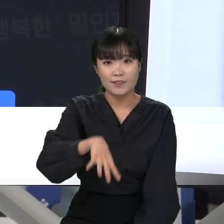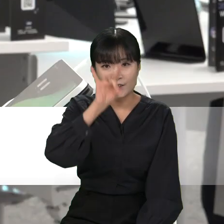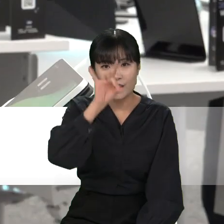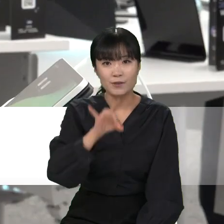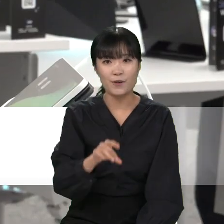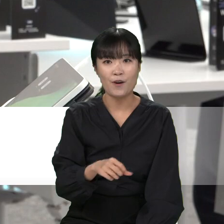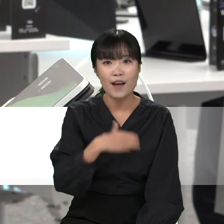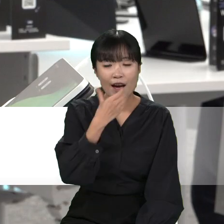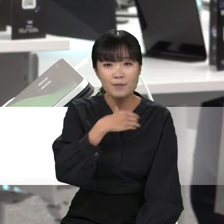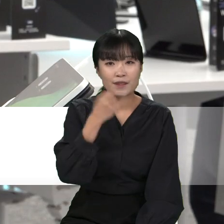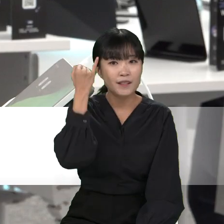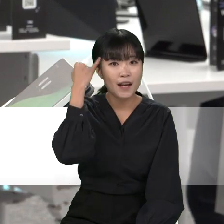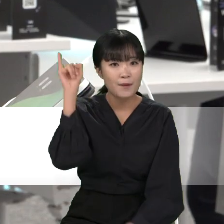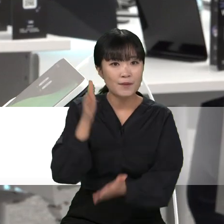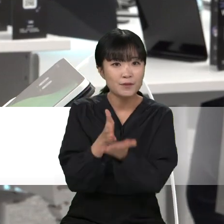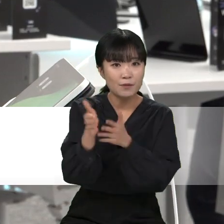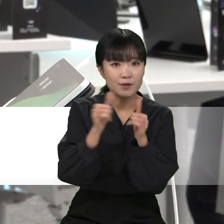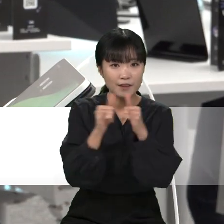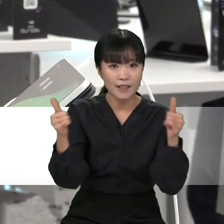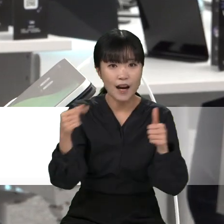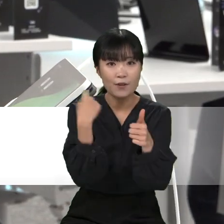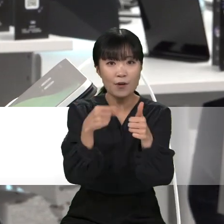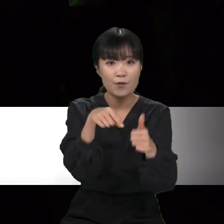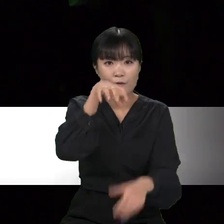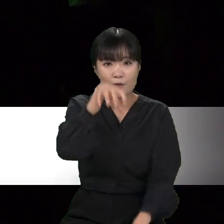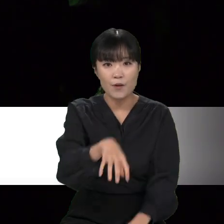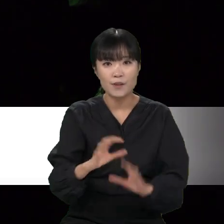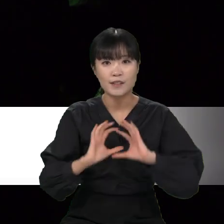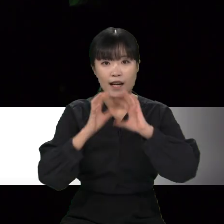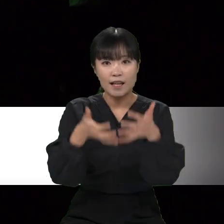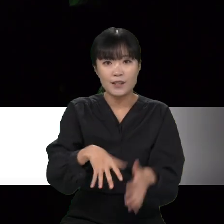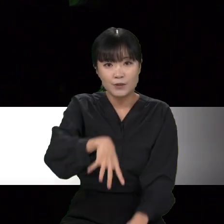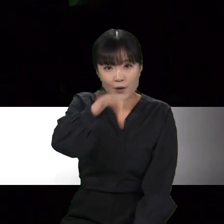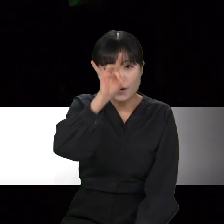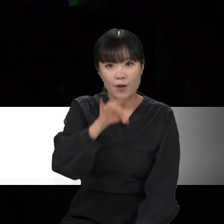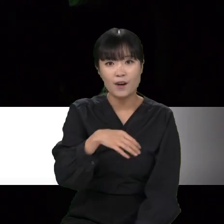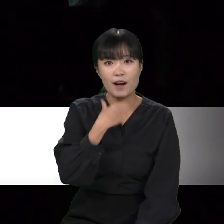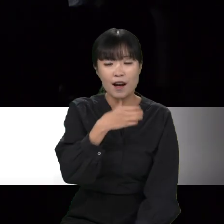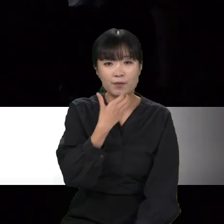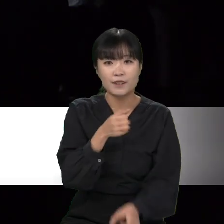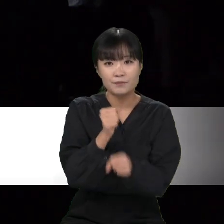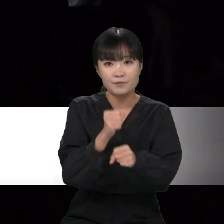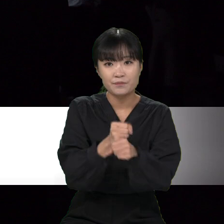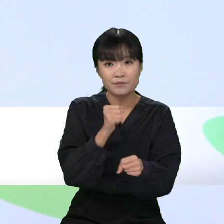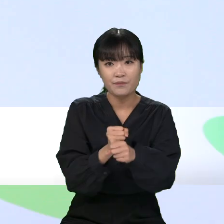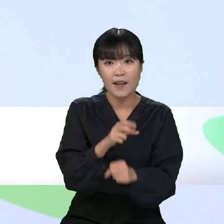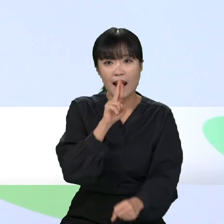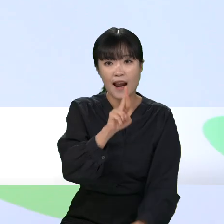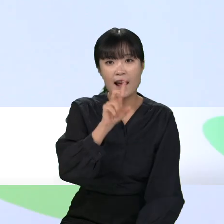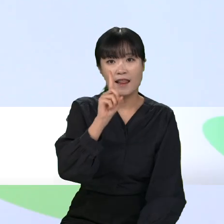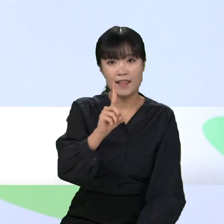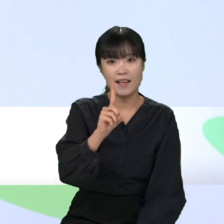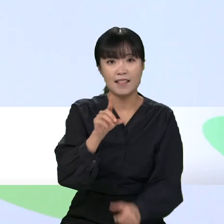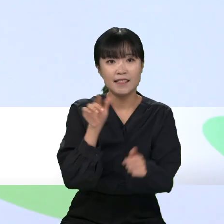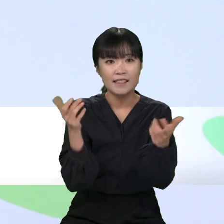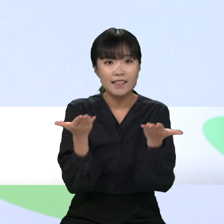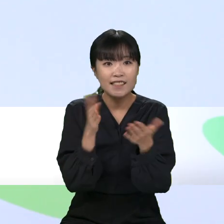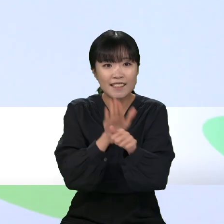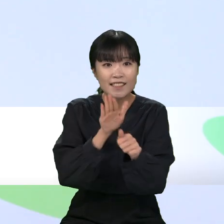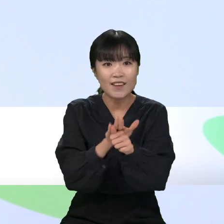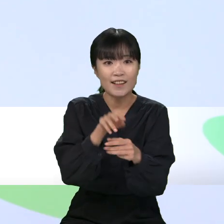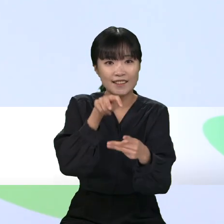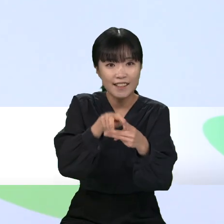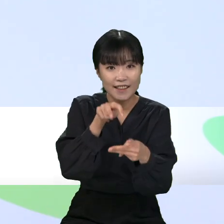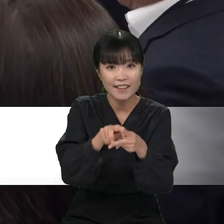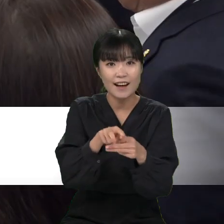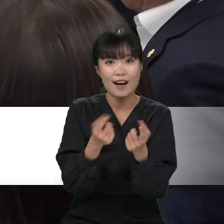한편 포항에는 동아시아 최초 애플 디벨로퍼 아카데미와 세계 최초 애플 제조업 r&d 지원 센터가 함께